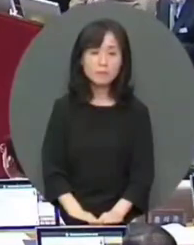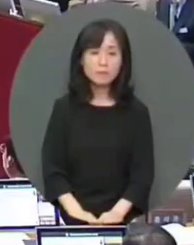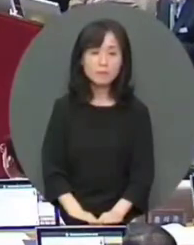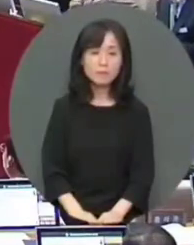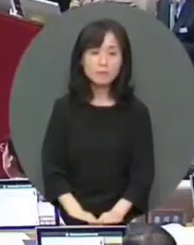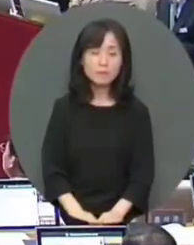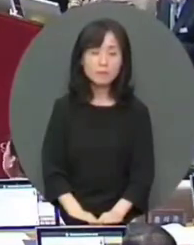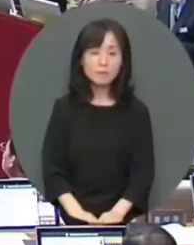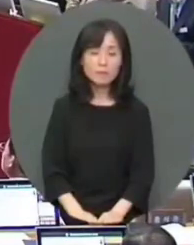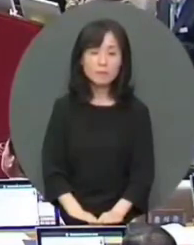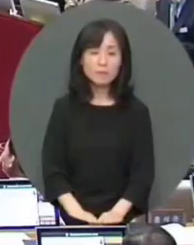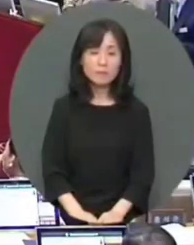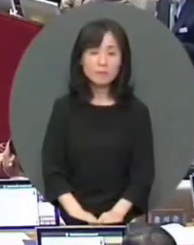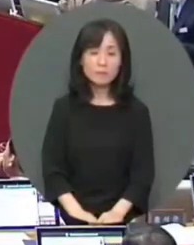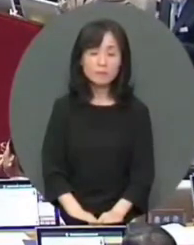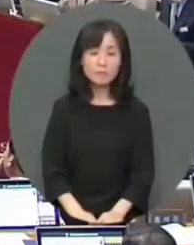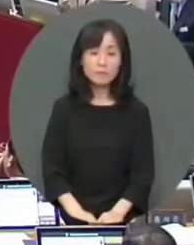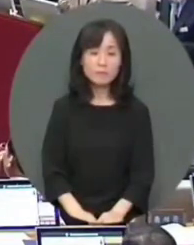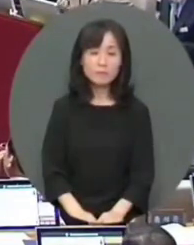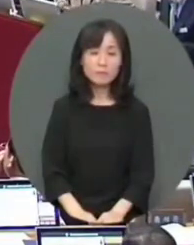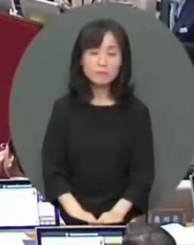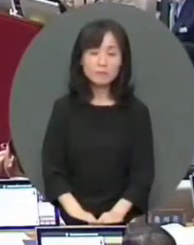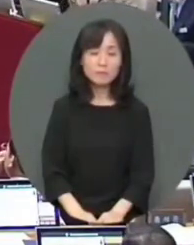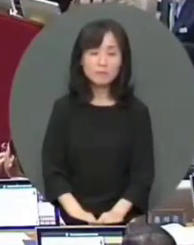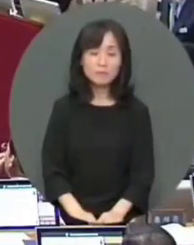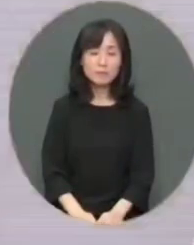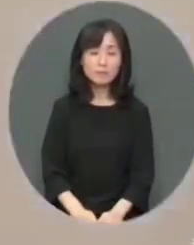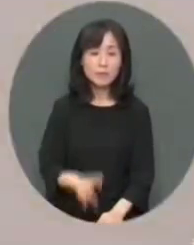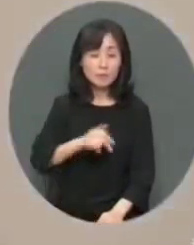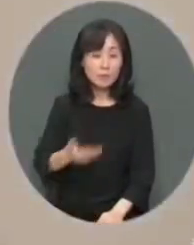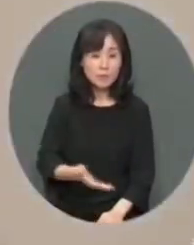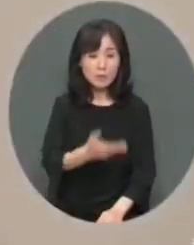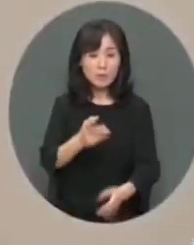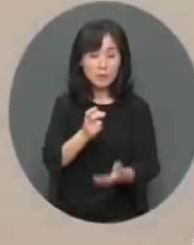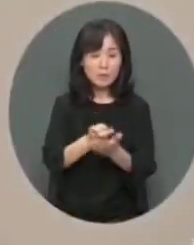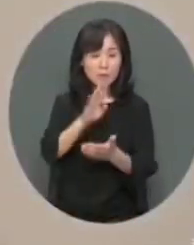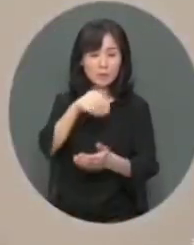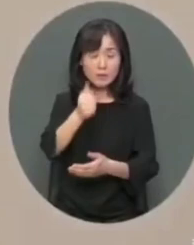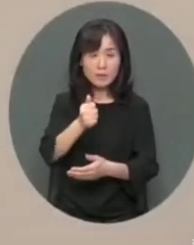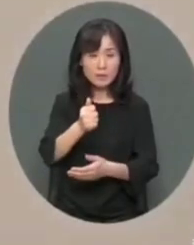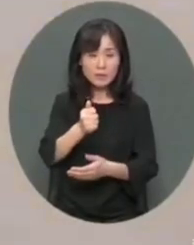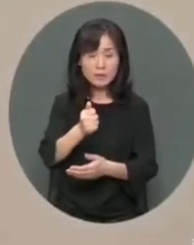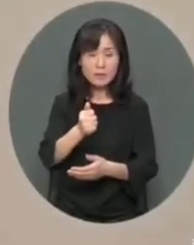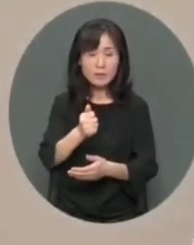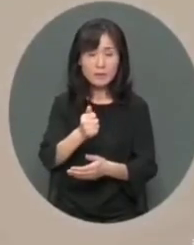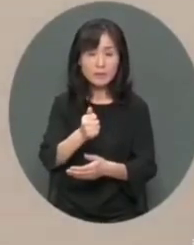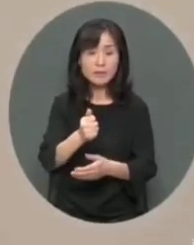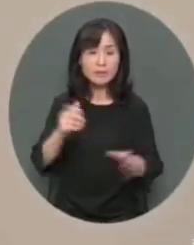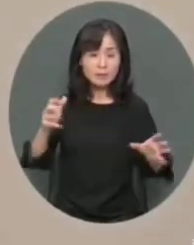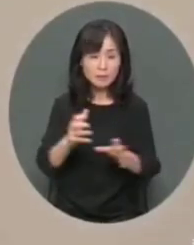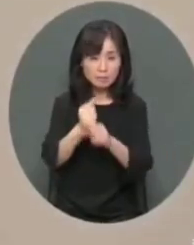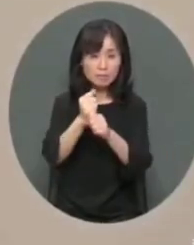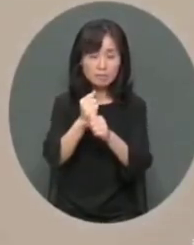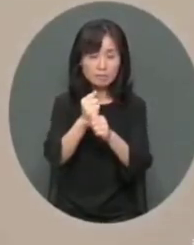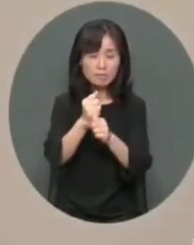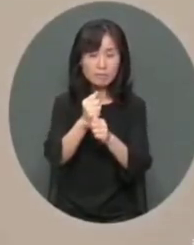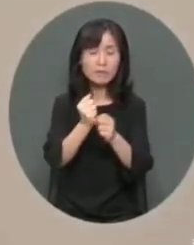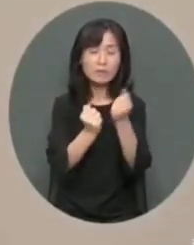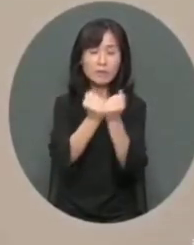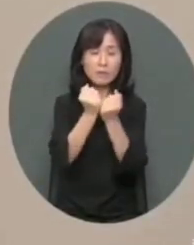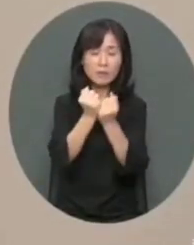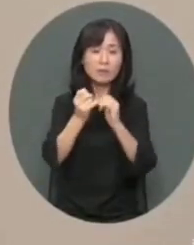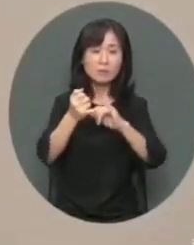네, 알겠습니다. 네, 의원 여러분, 법무장관이 최대한 요약 짧게 얘기하기로 약속을